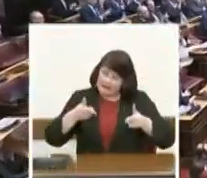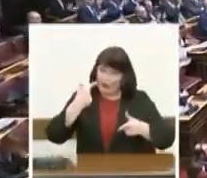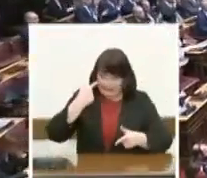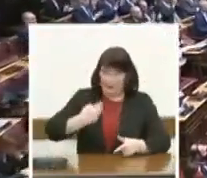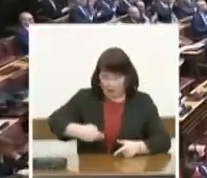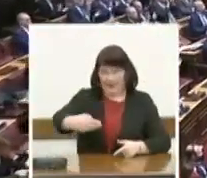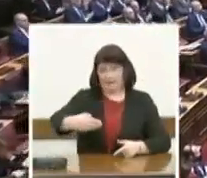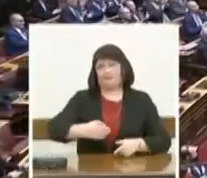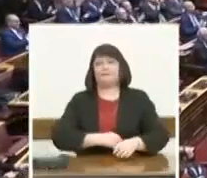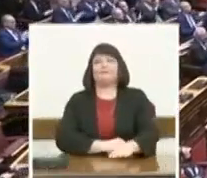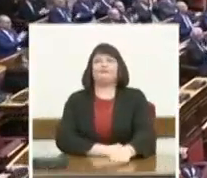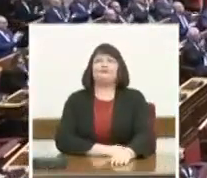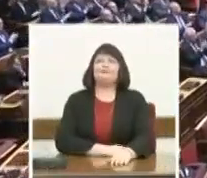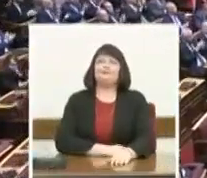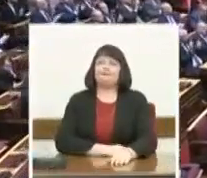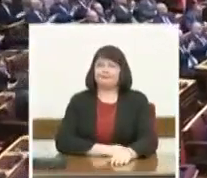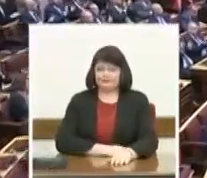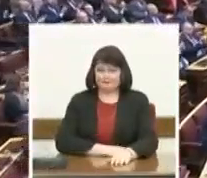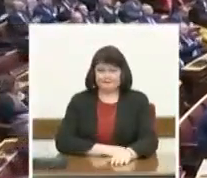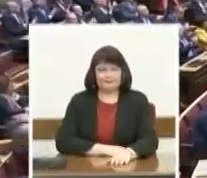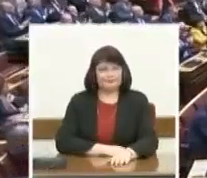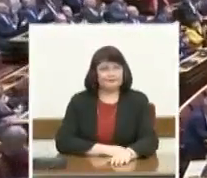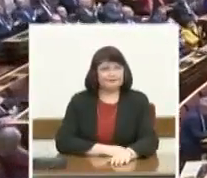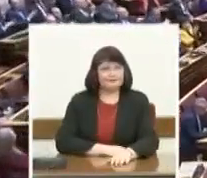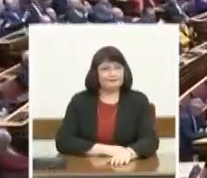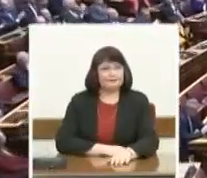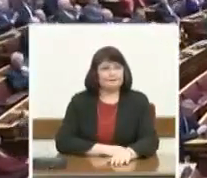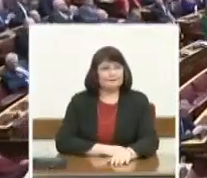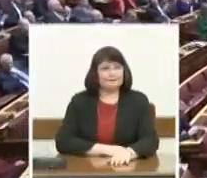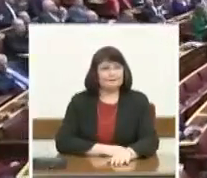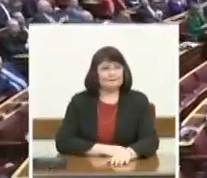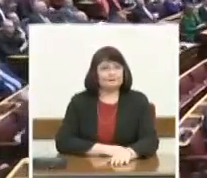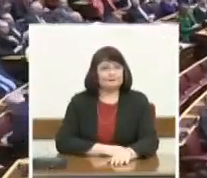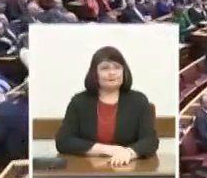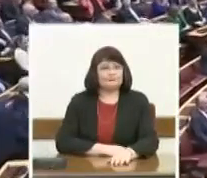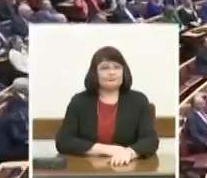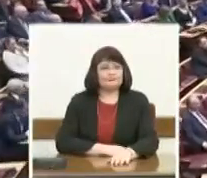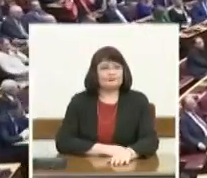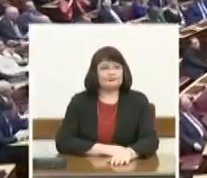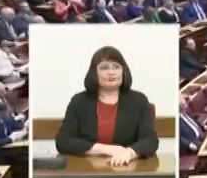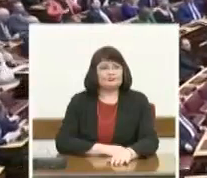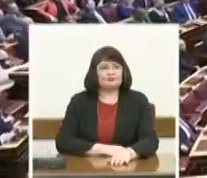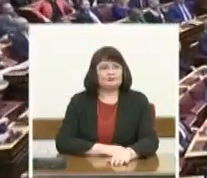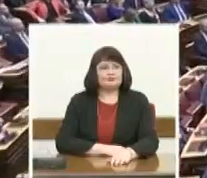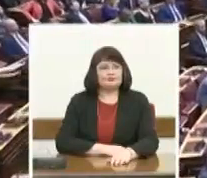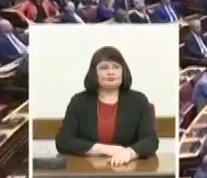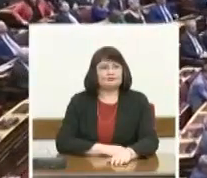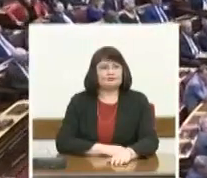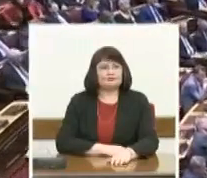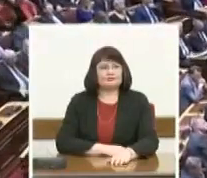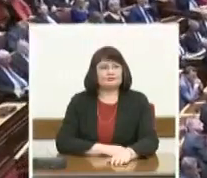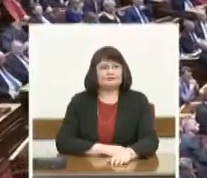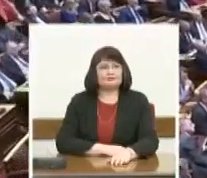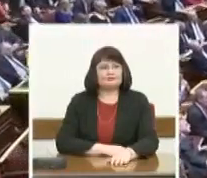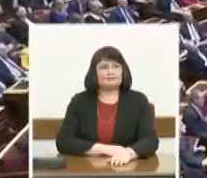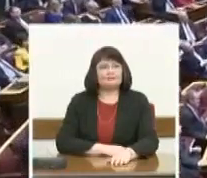κοπτοραπτική καθόλου, και γίνεστε σε αυτό. Καθόλου, ο κύριος Μητσοτάκης αναφέρθηκε στην απεργία των συμπληρωτικών λίγο πριν